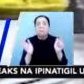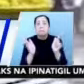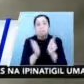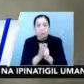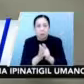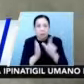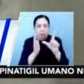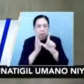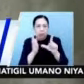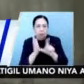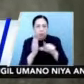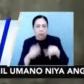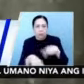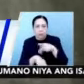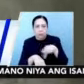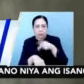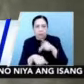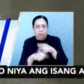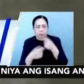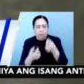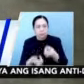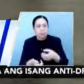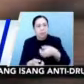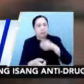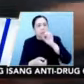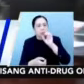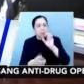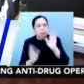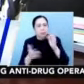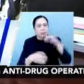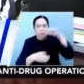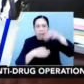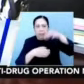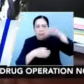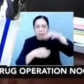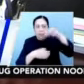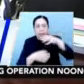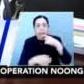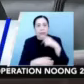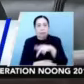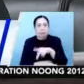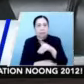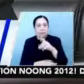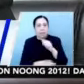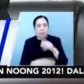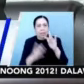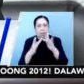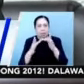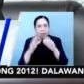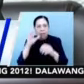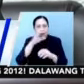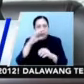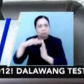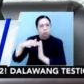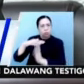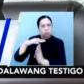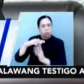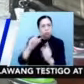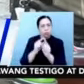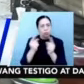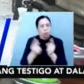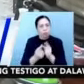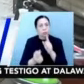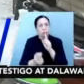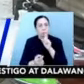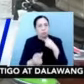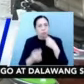bansa. Iniinom daw nila ito na parang tsa. Ayon sa PDEA, sa social media naghahanap ng customer ang grupo sa pangakong nakakagamot